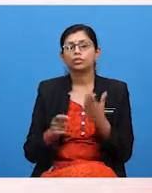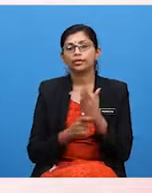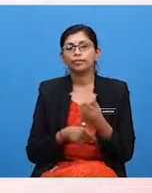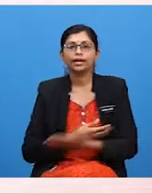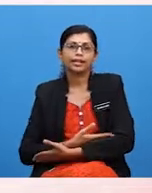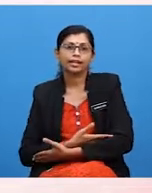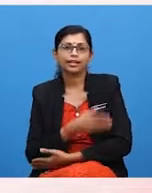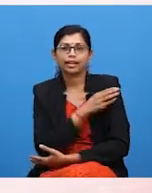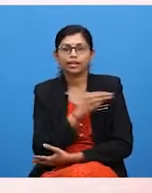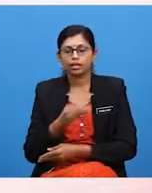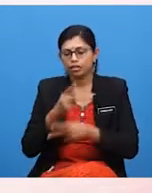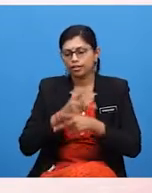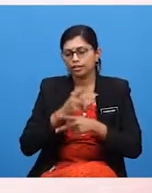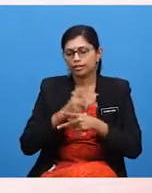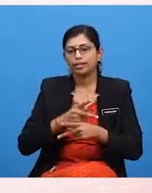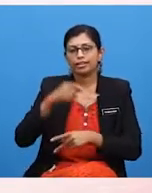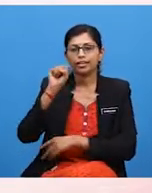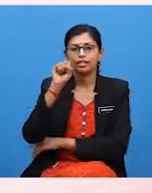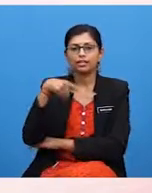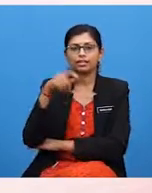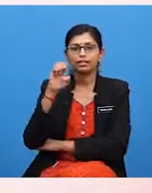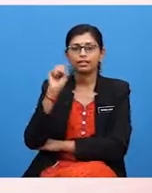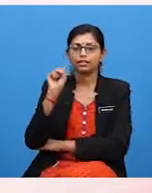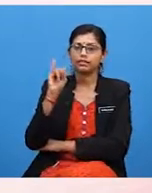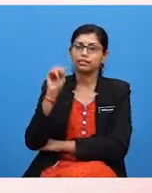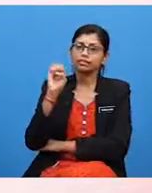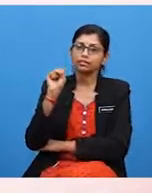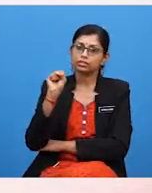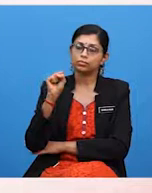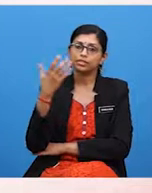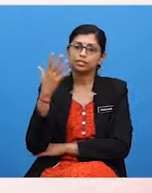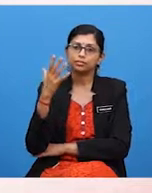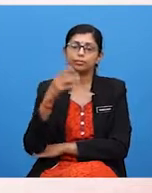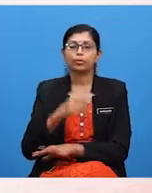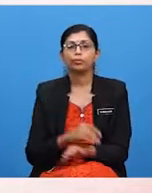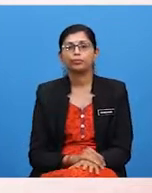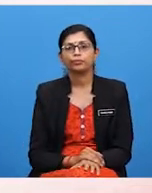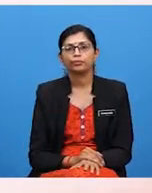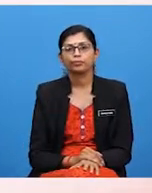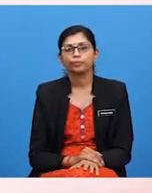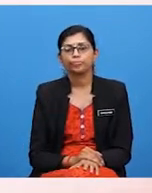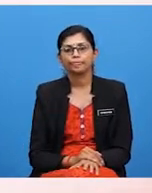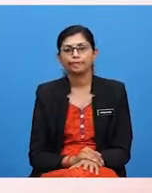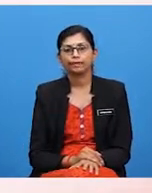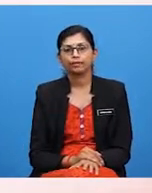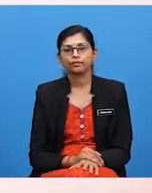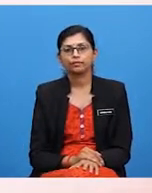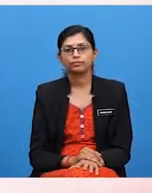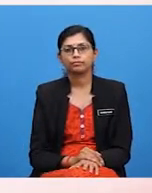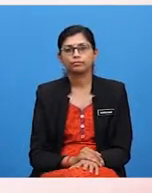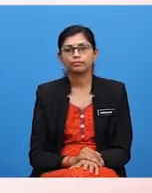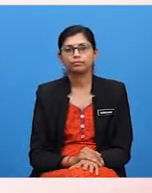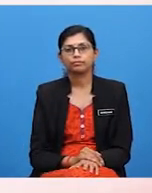benih bagi tujuan menambah anak dan mengekalkan spesies pokok.